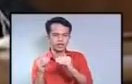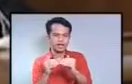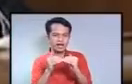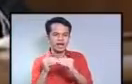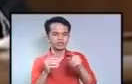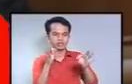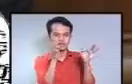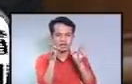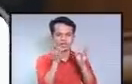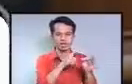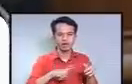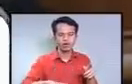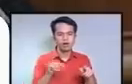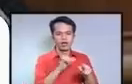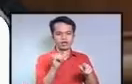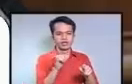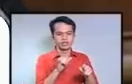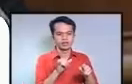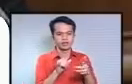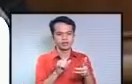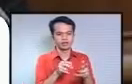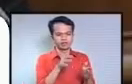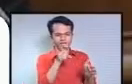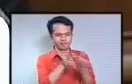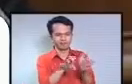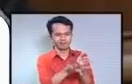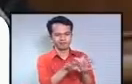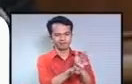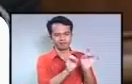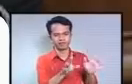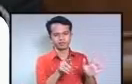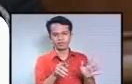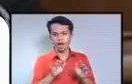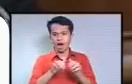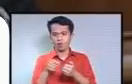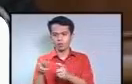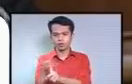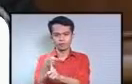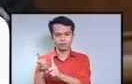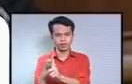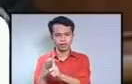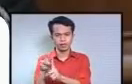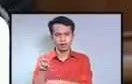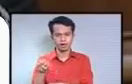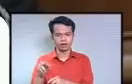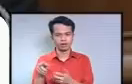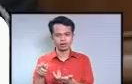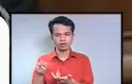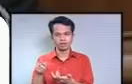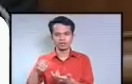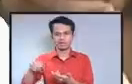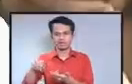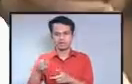drug lords and ruthless criminals? Paano naman po yung mga inosenteng biktima ng mga kriminal na lulong sa illegal